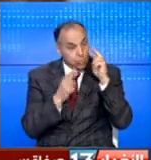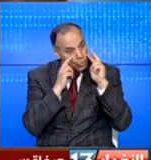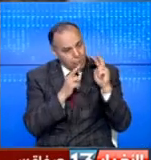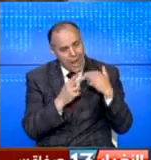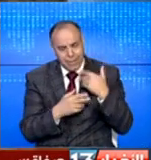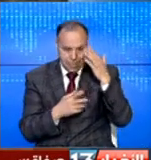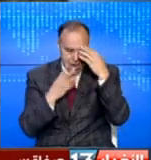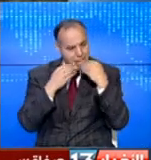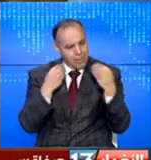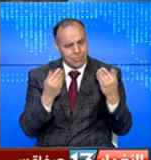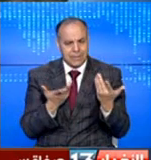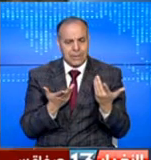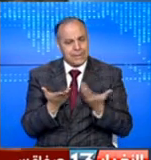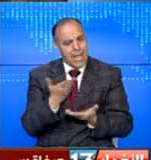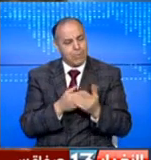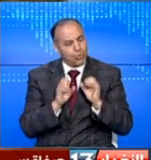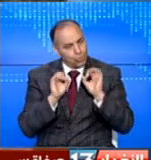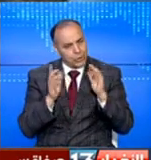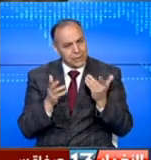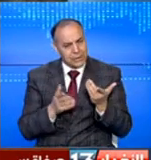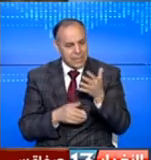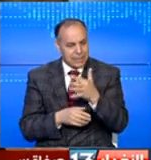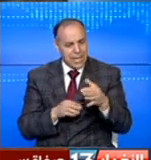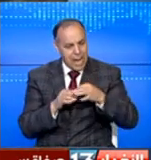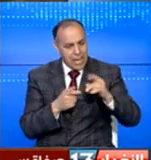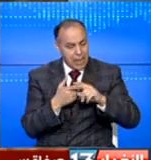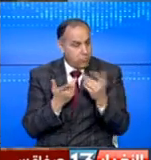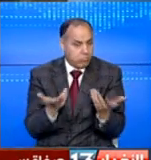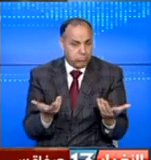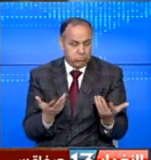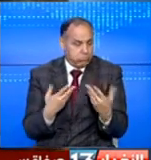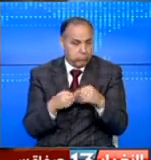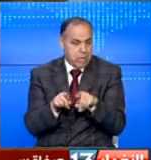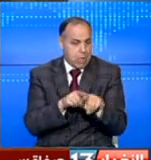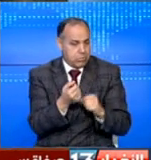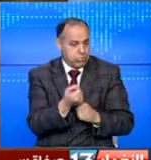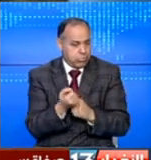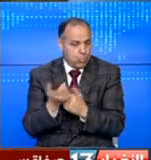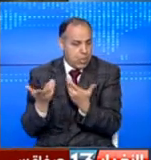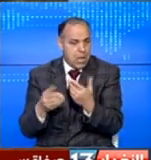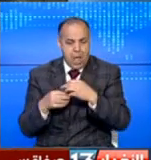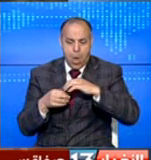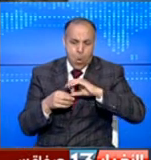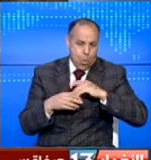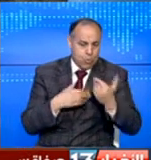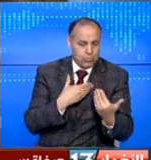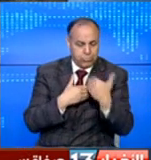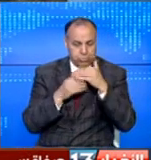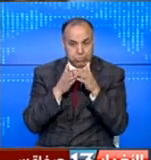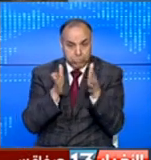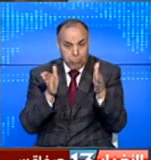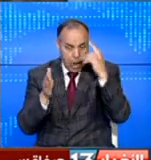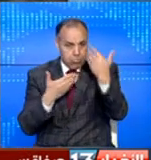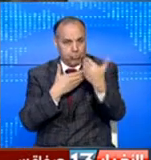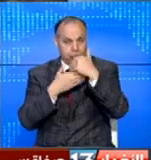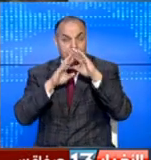نحبوا التعامل الجديد مع أطفال القرية من خلال نعاونوهم باش يخرجوا هما من القرية متاعهم وينفتحوا